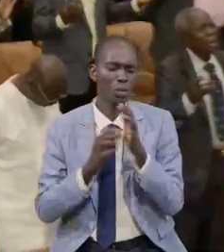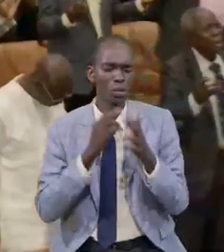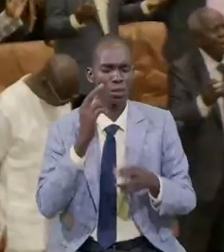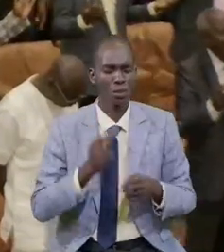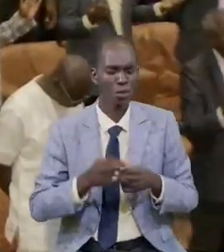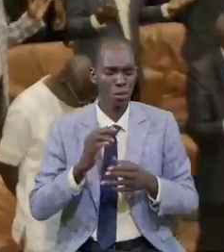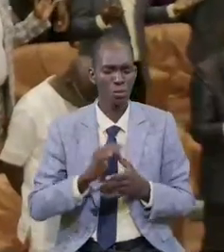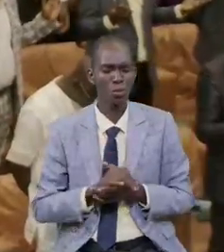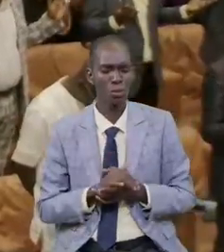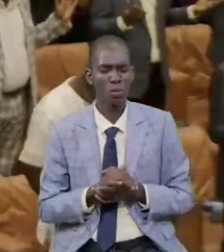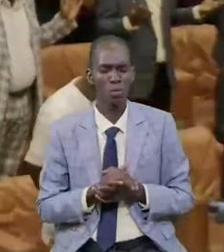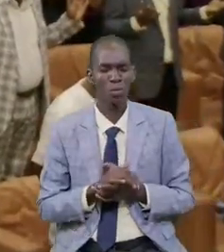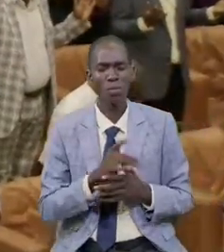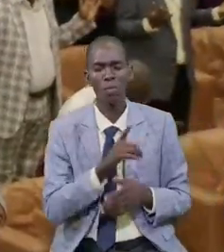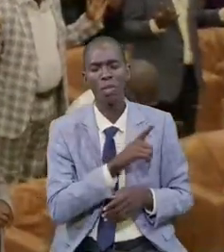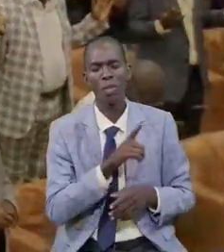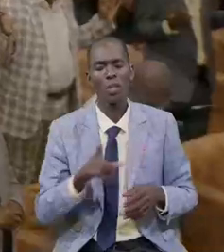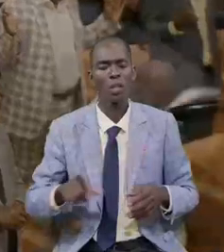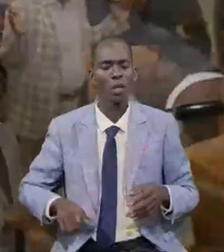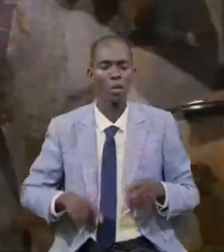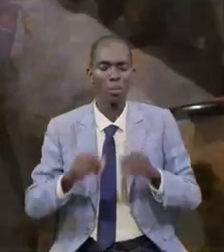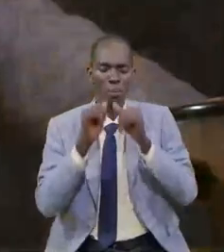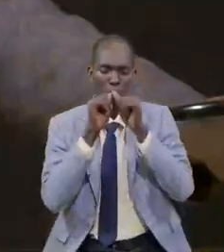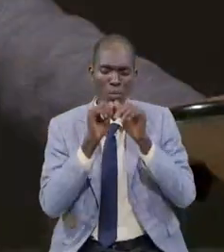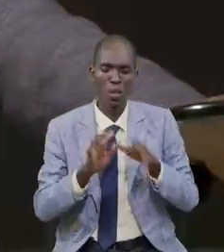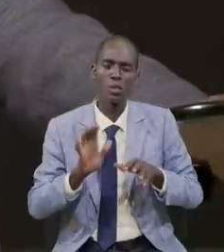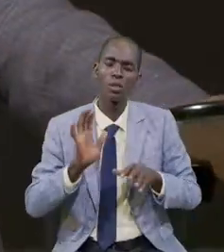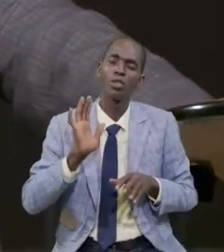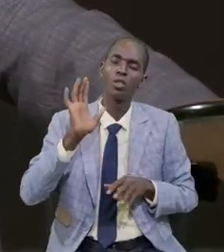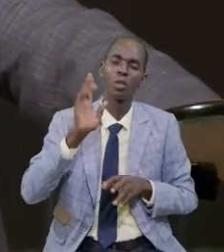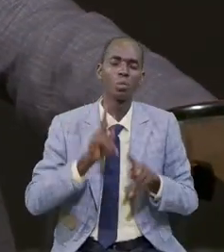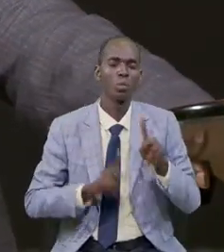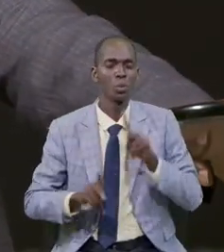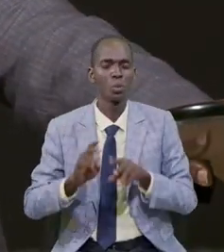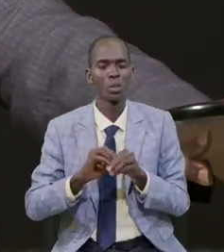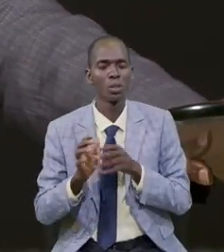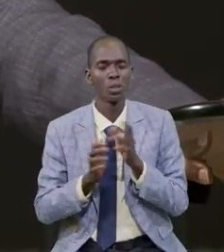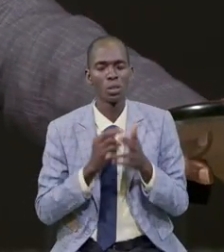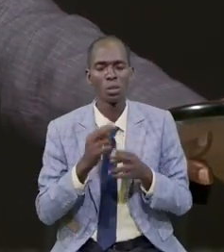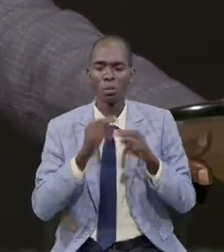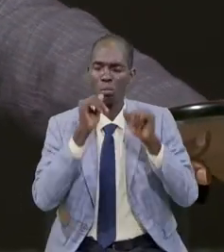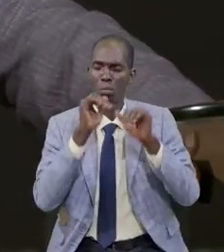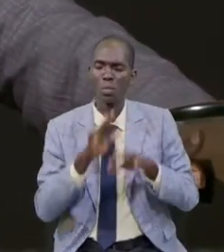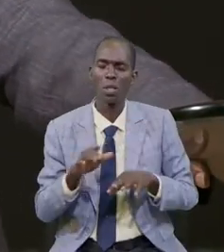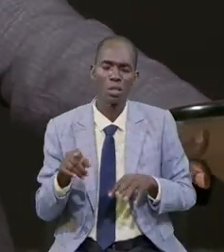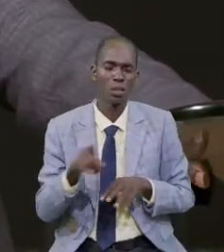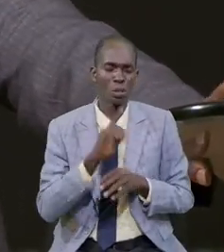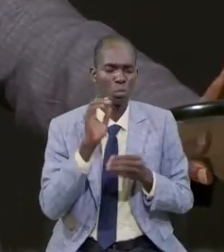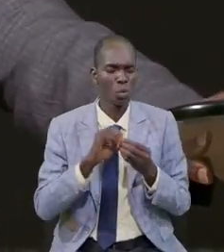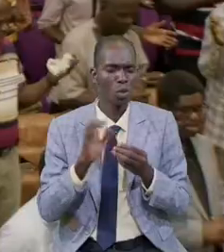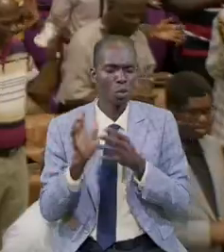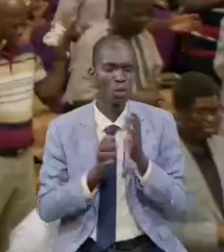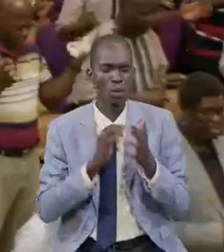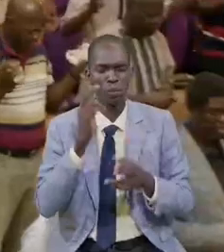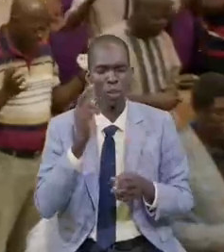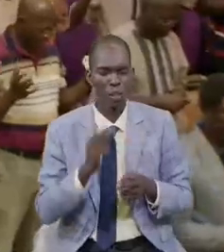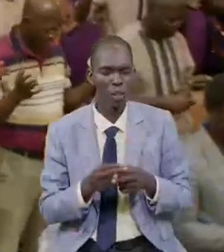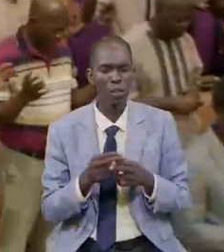Jésus. Seigneur, bénis ton peuple. Bénis-les de plus en plus. Bénis-les